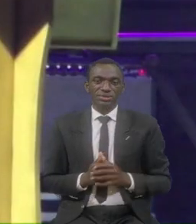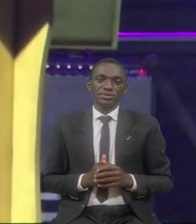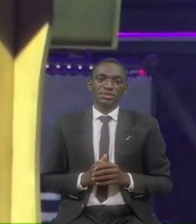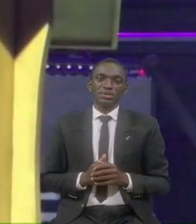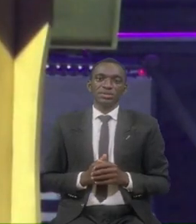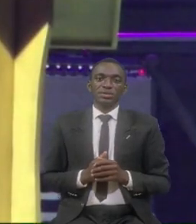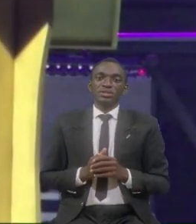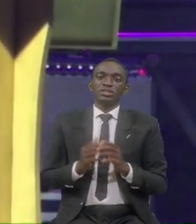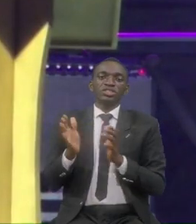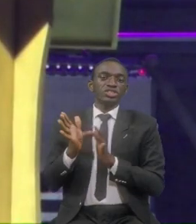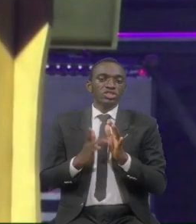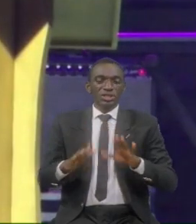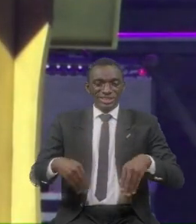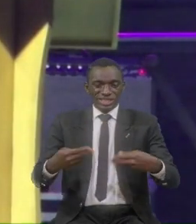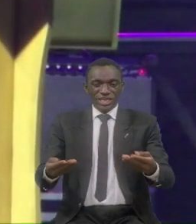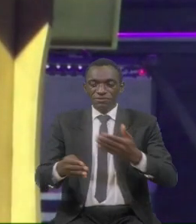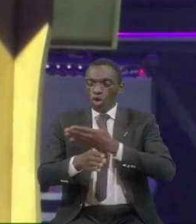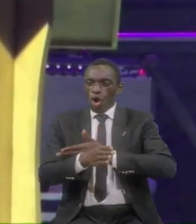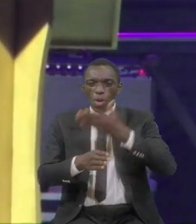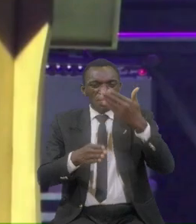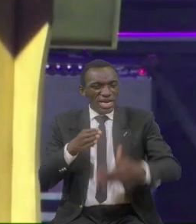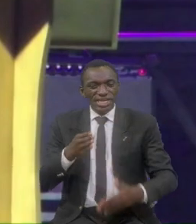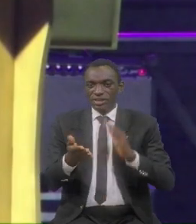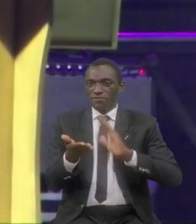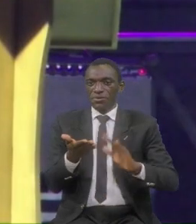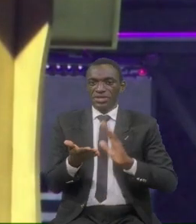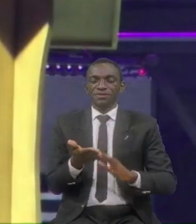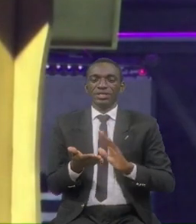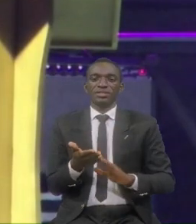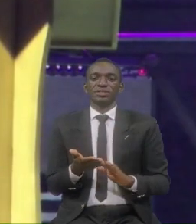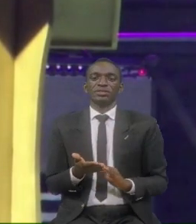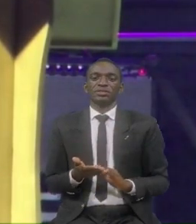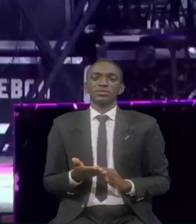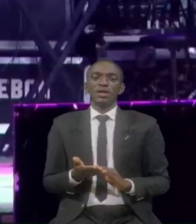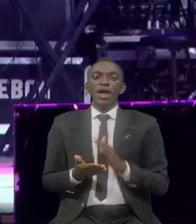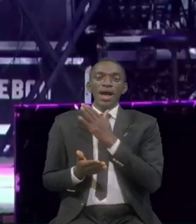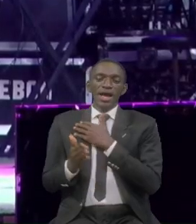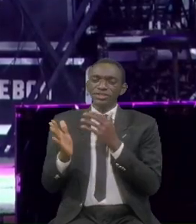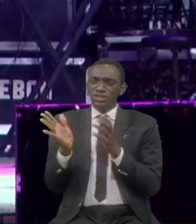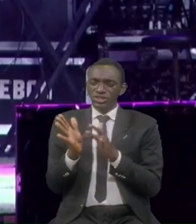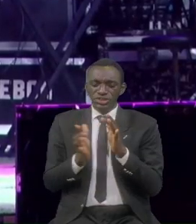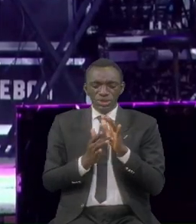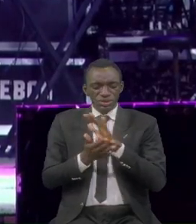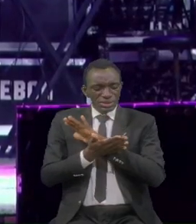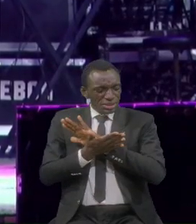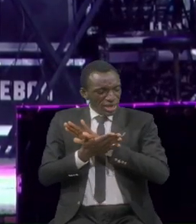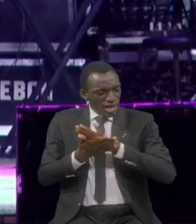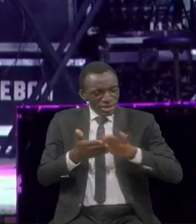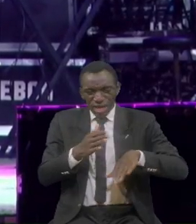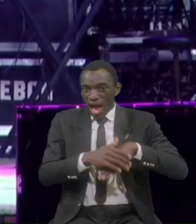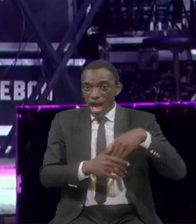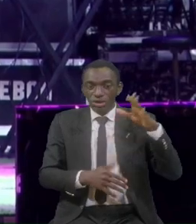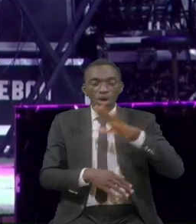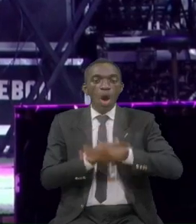total forgiveness. Kapagkatag o gingpit nga kapasaylohanan. And he wipes out everything that was written